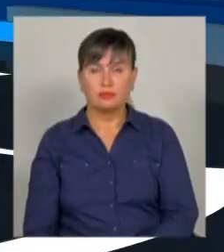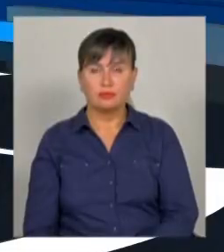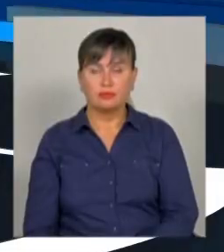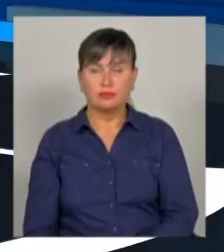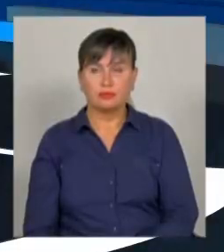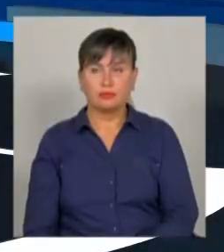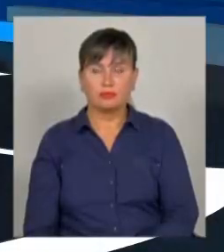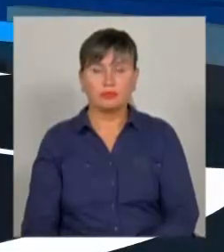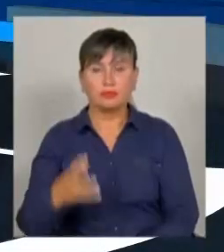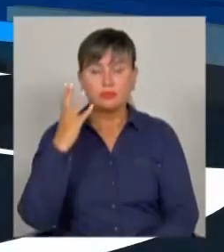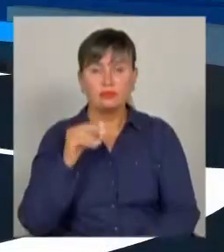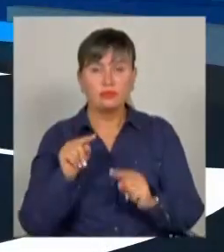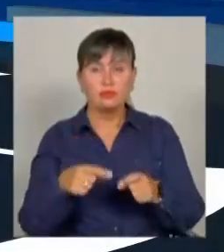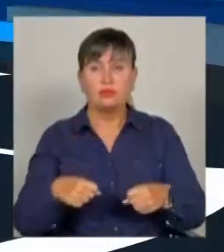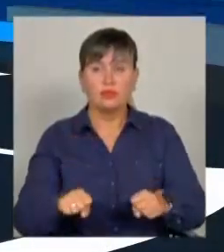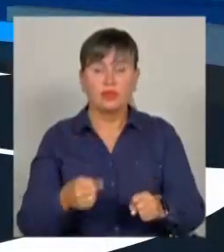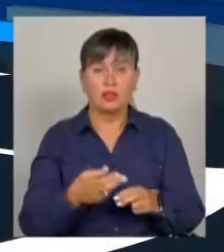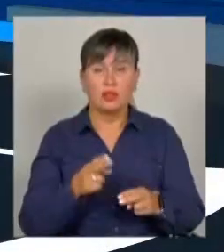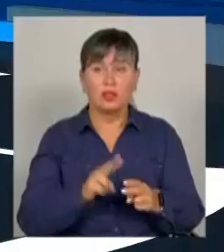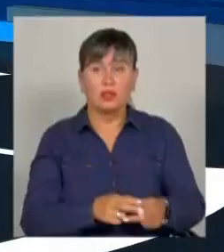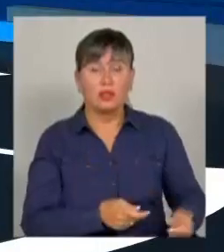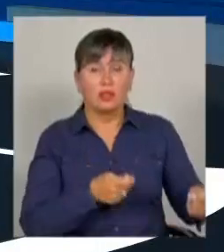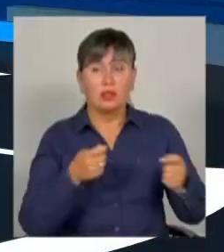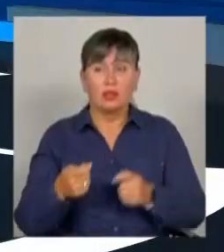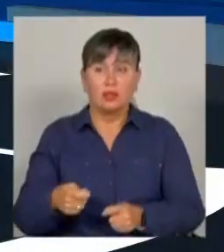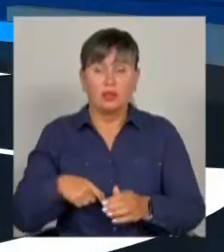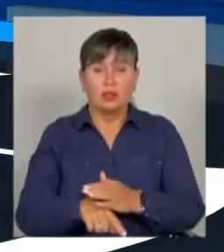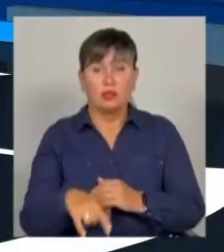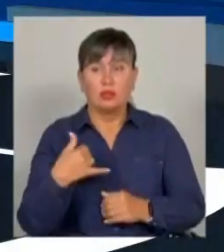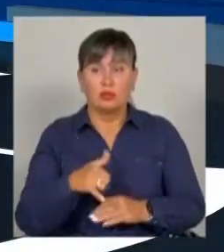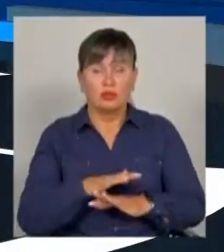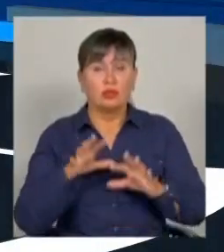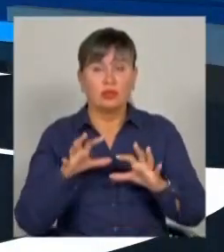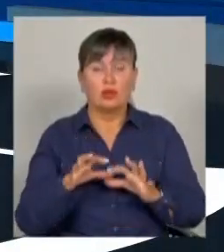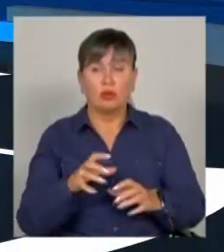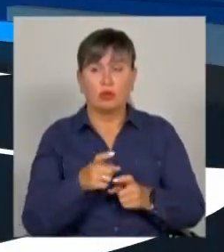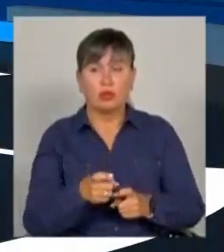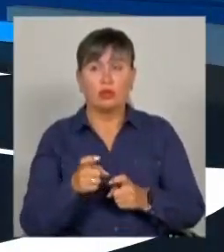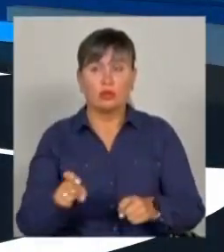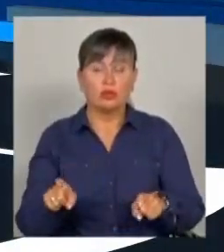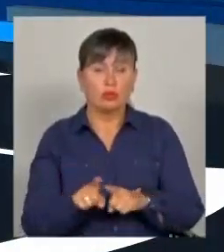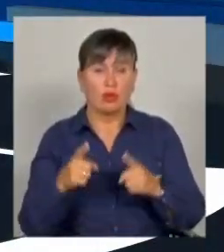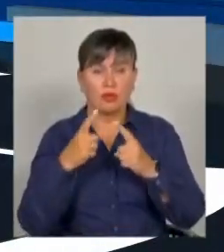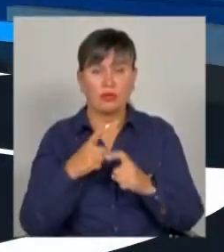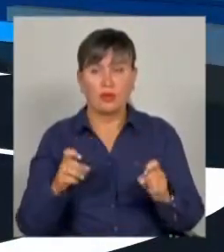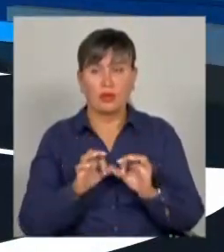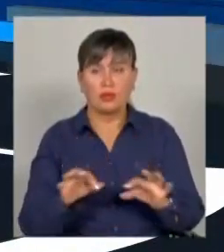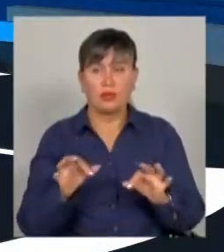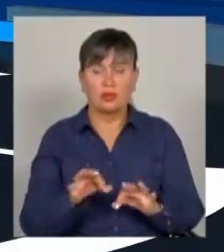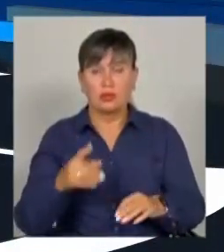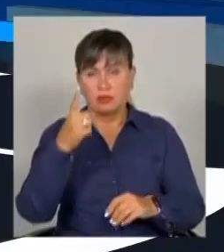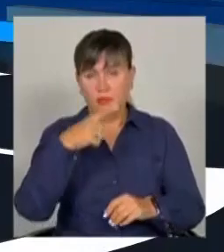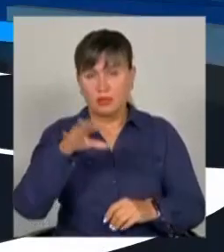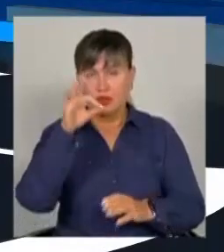В Алматы задержали мопедиста, который перевозил в курьерской сумке нелегальное оружие. Такой информацией поделились в